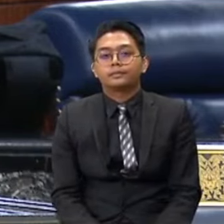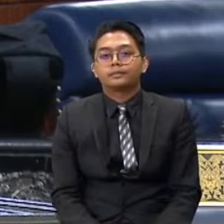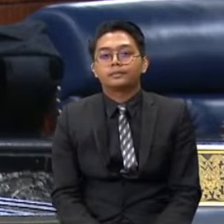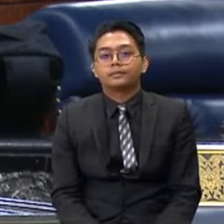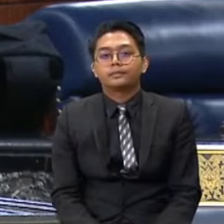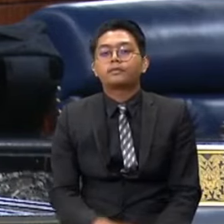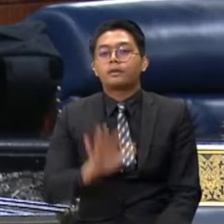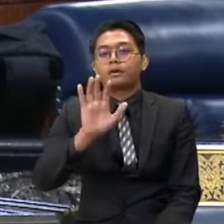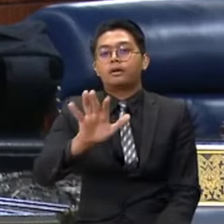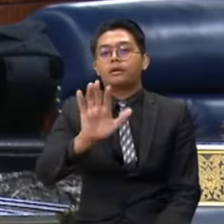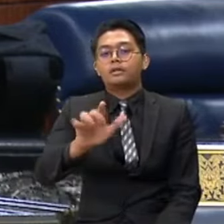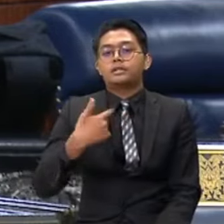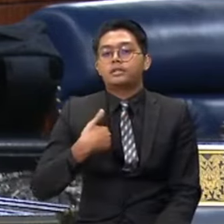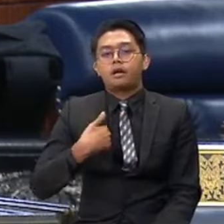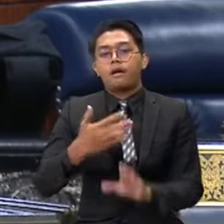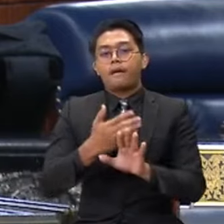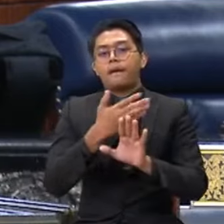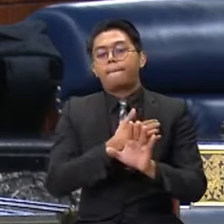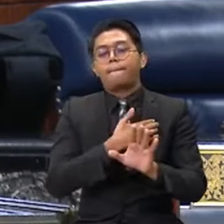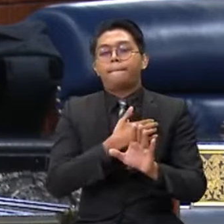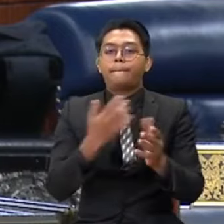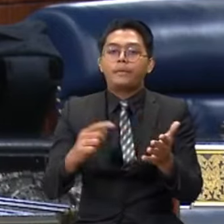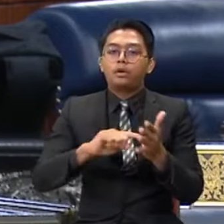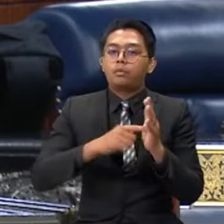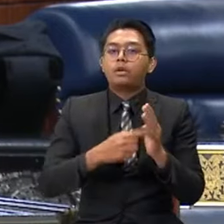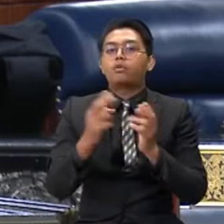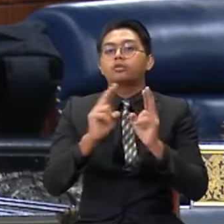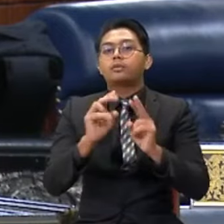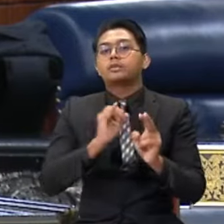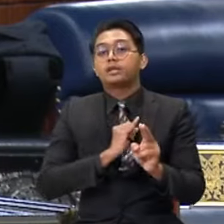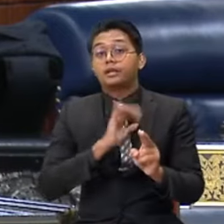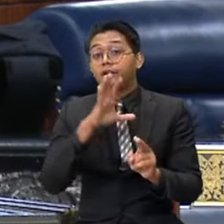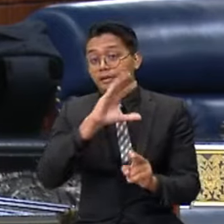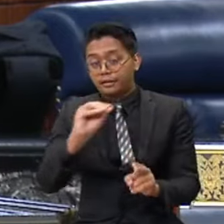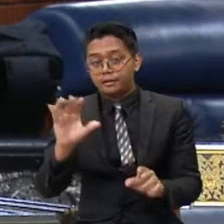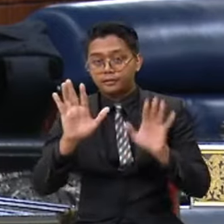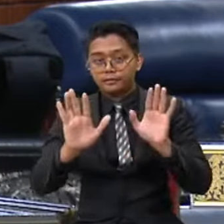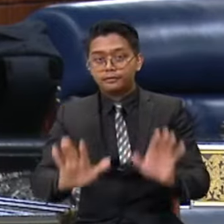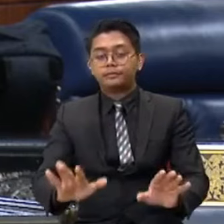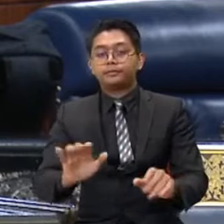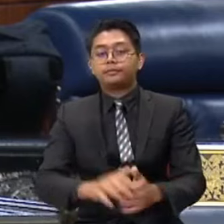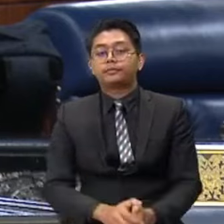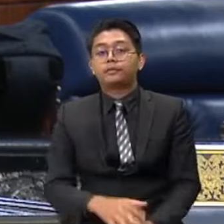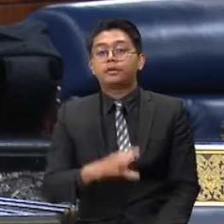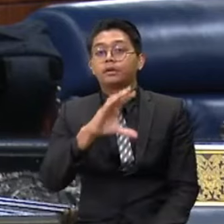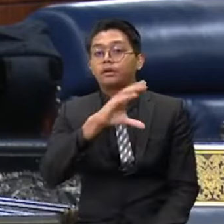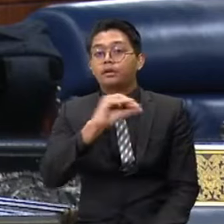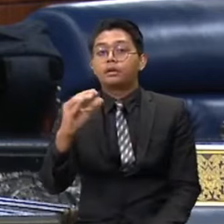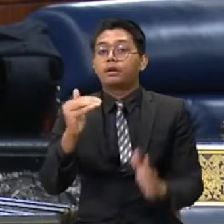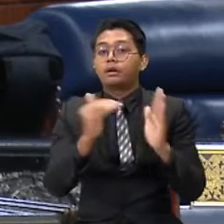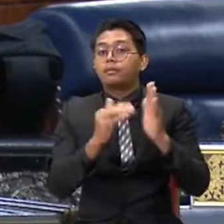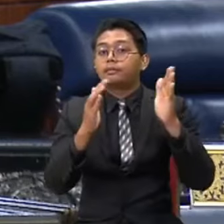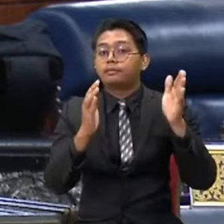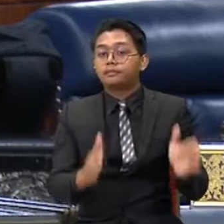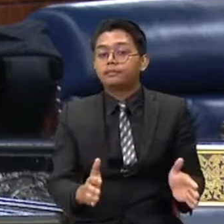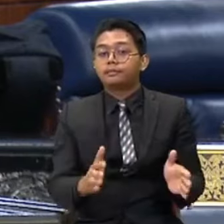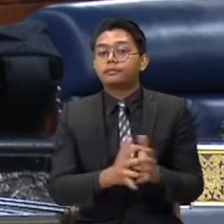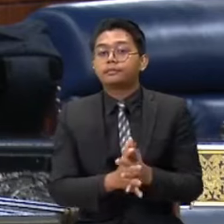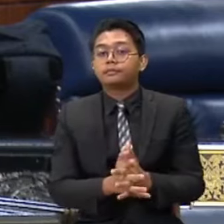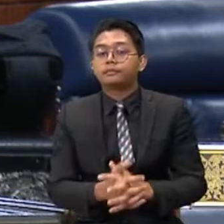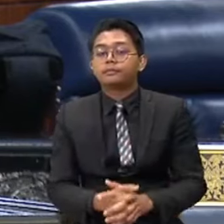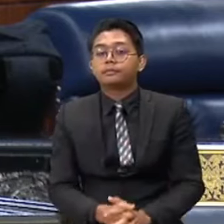Sa saya belum masuk ucapan saya sendi jawab sa dan dan dan pembangang bah tuanku bukan bahas